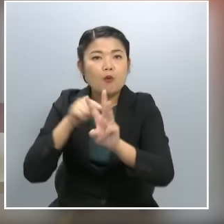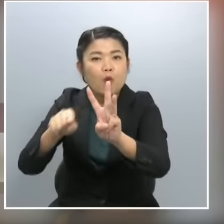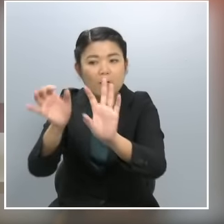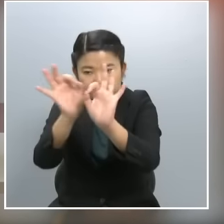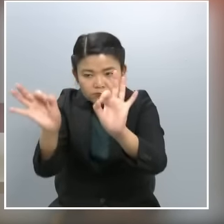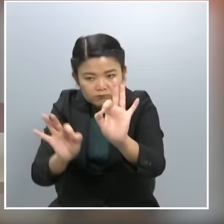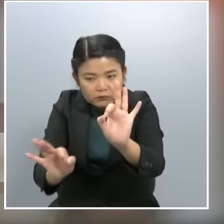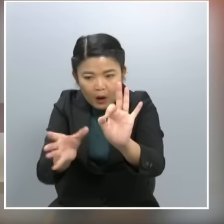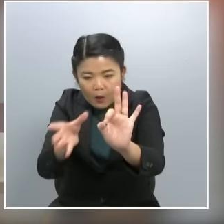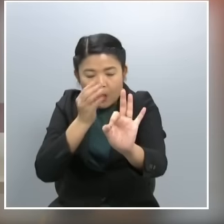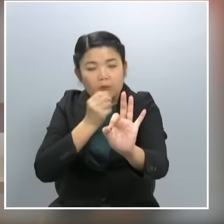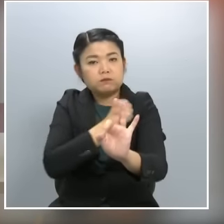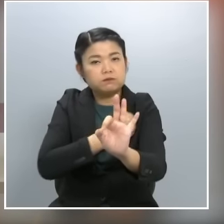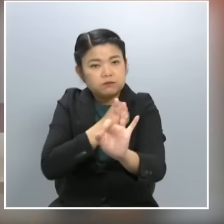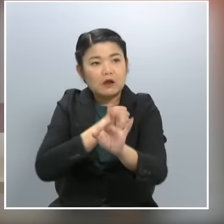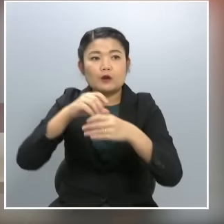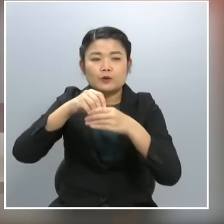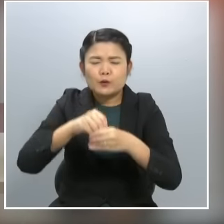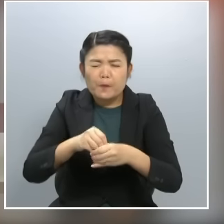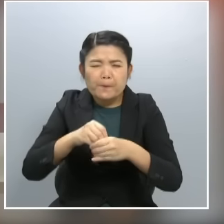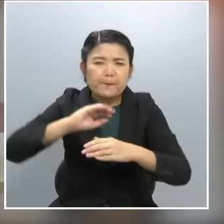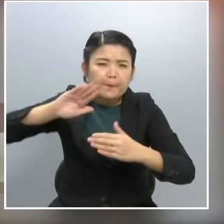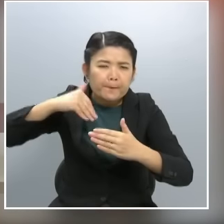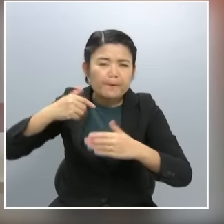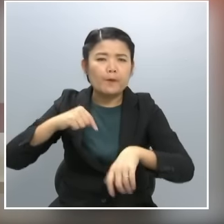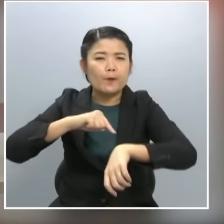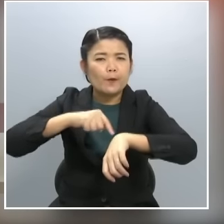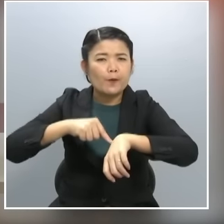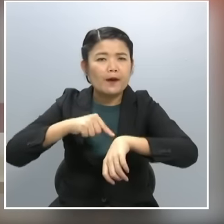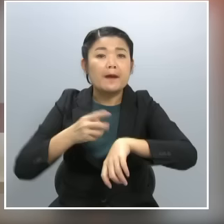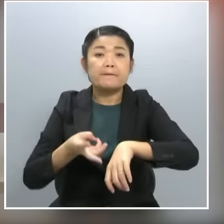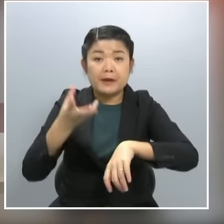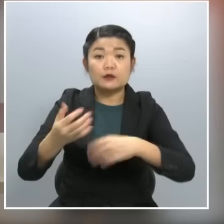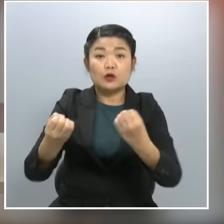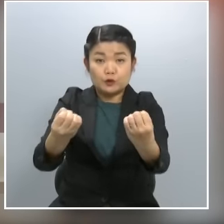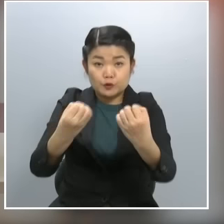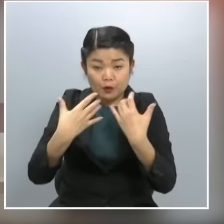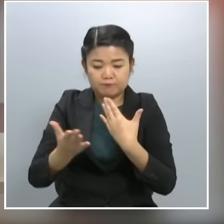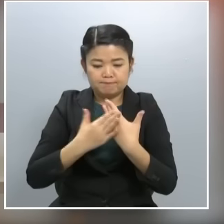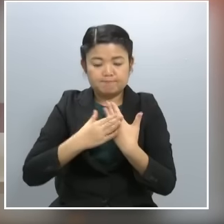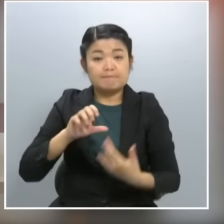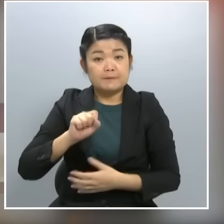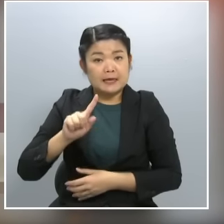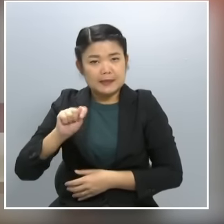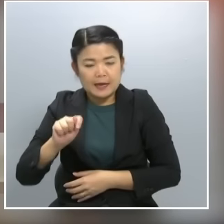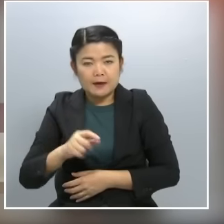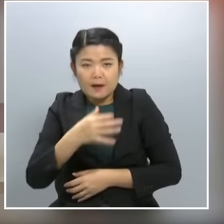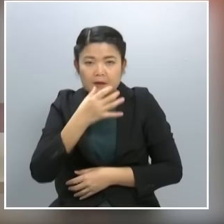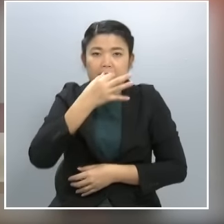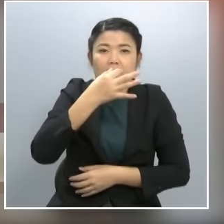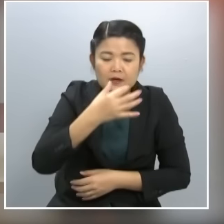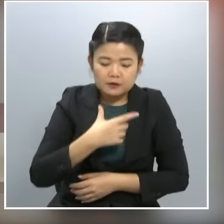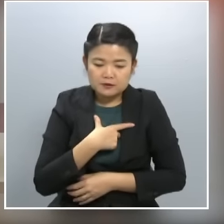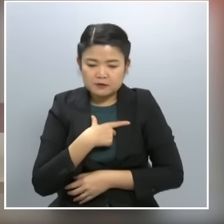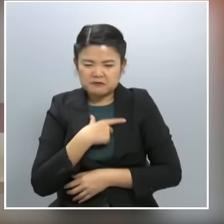ที่ผ่านมาอยู่กับพระอาจารย์มาแม้จะไม่นานแต่พระอาจารย์สอนให้มีสติไม่ให้มีโมหะคือความหลงโทสะก็คือความ